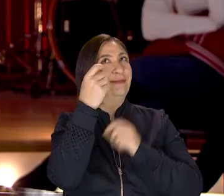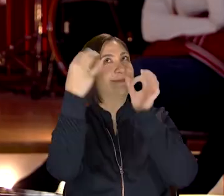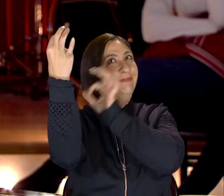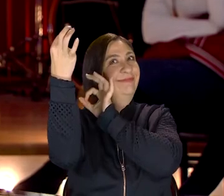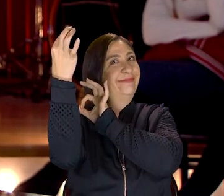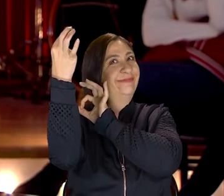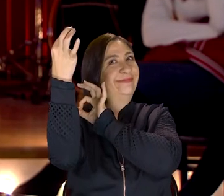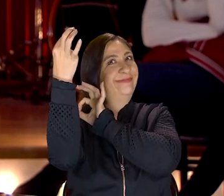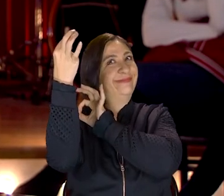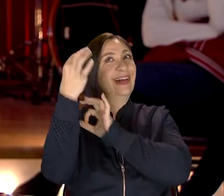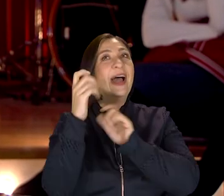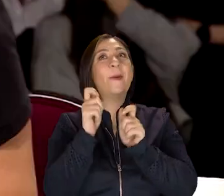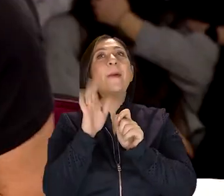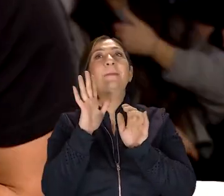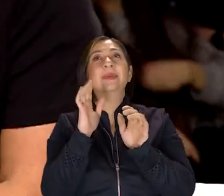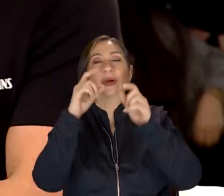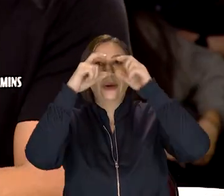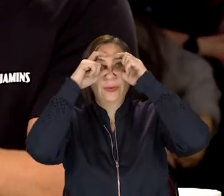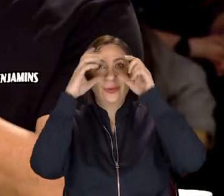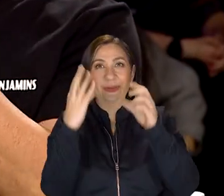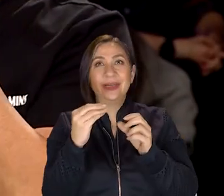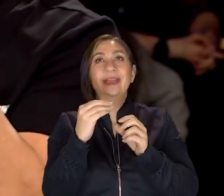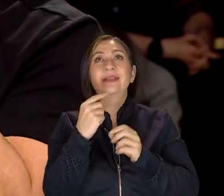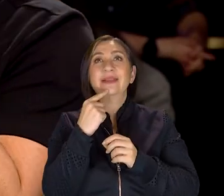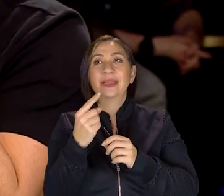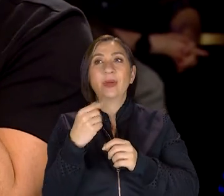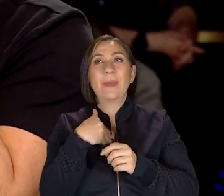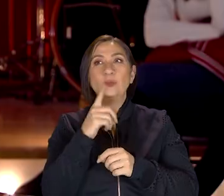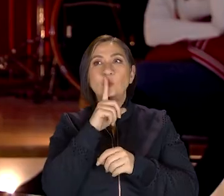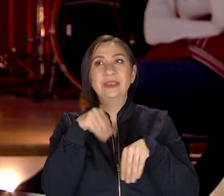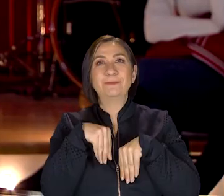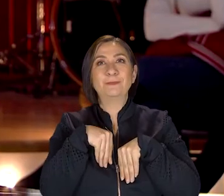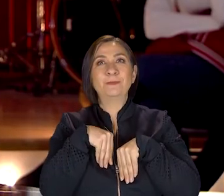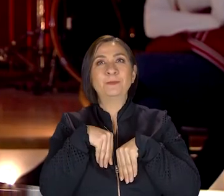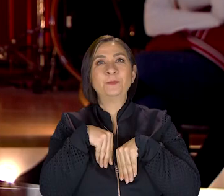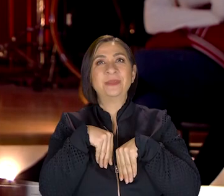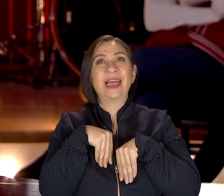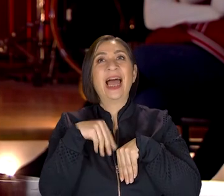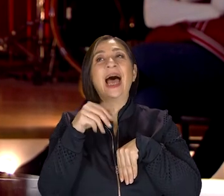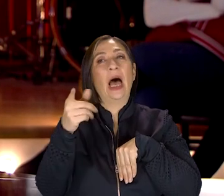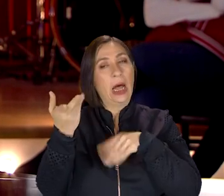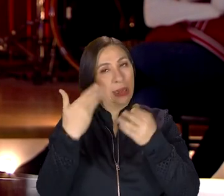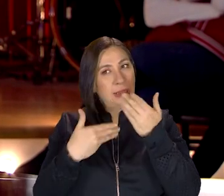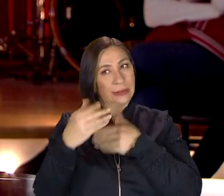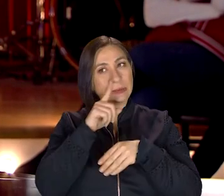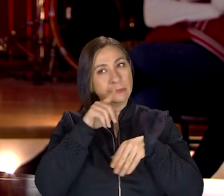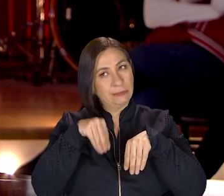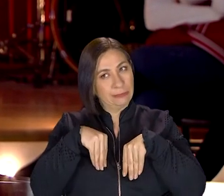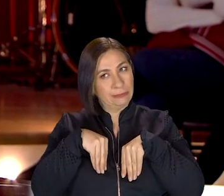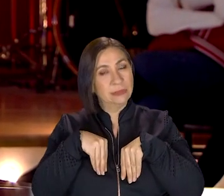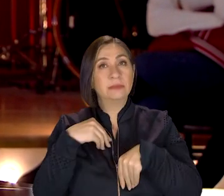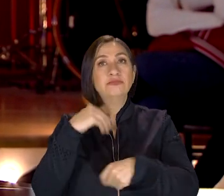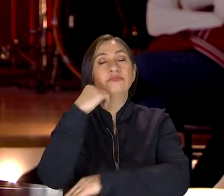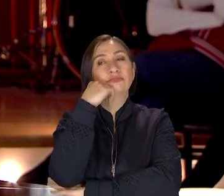ve gözün orada olacak. Oha yapamam. Güneş beceremem. Gözlüğü beceremem olacak. Beceremem abi yok. Dedim ki ben susayım. Abi anlatsın. Evet. Ve